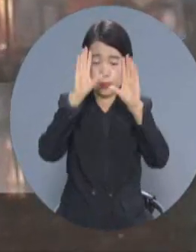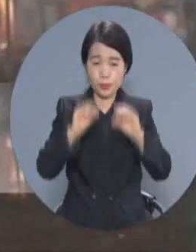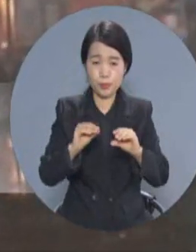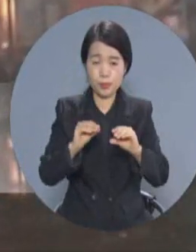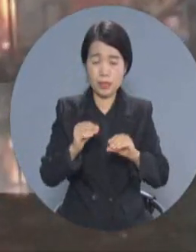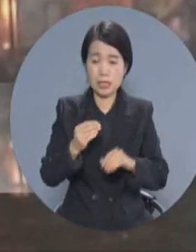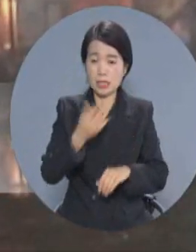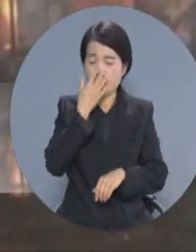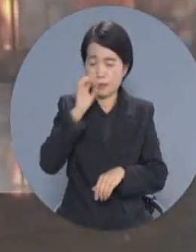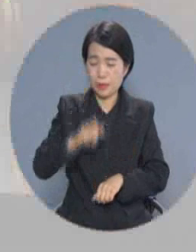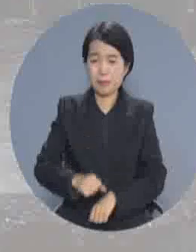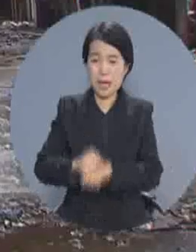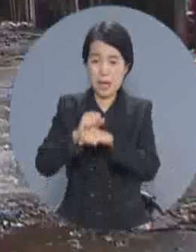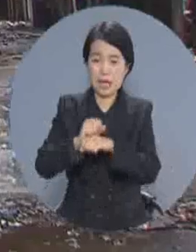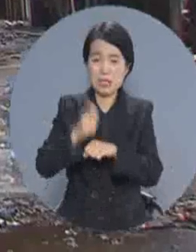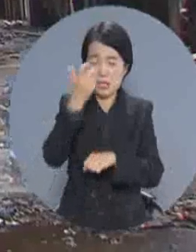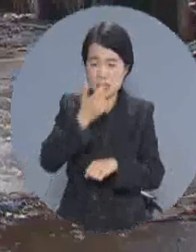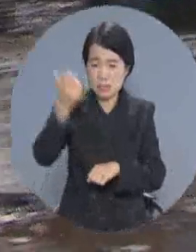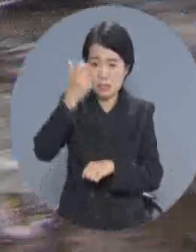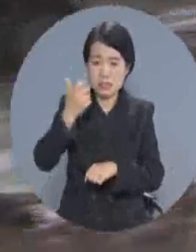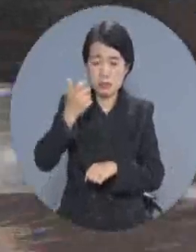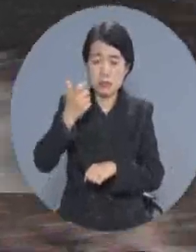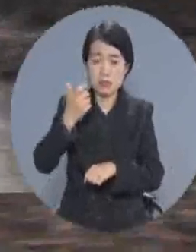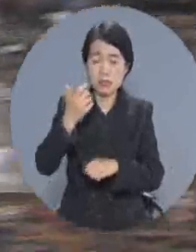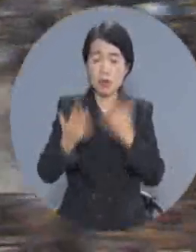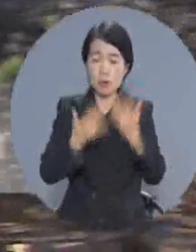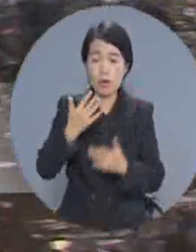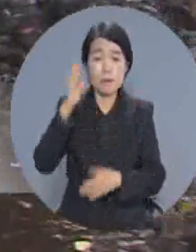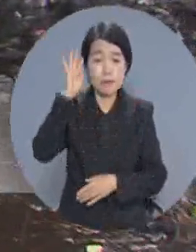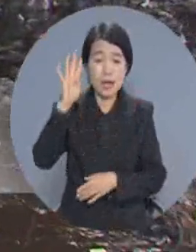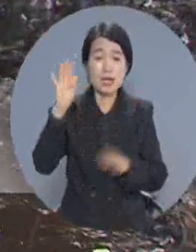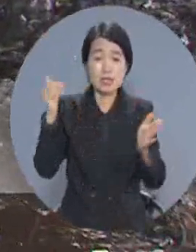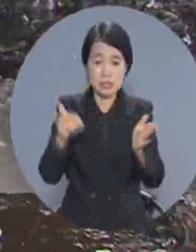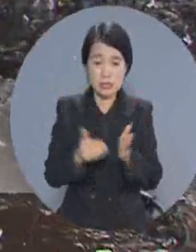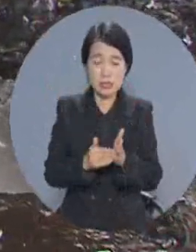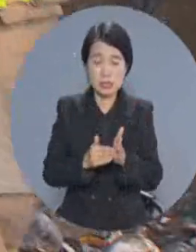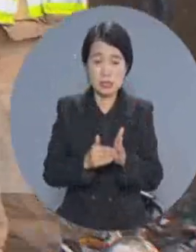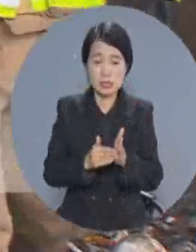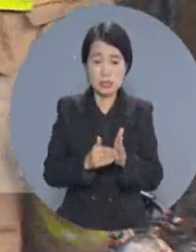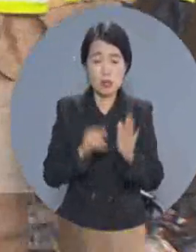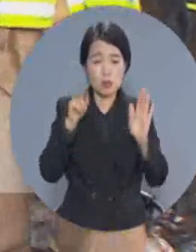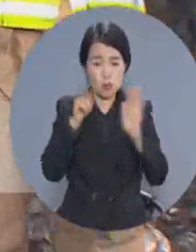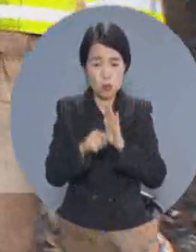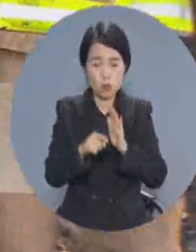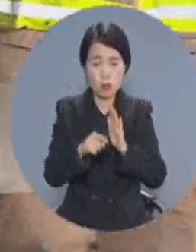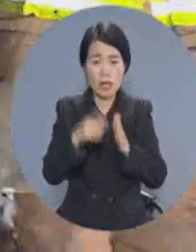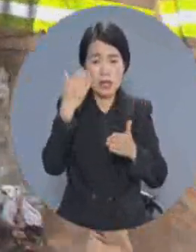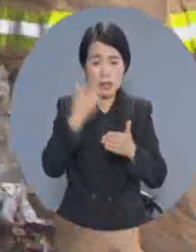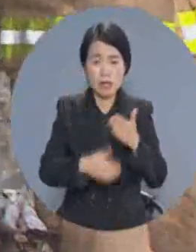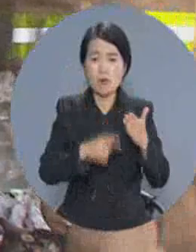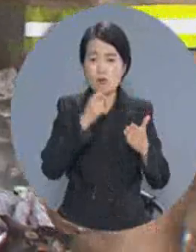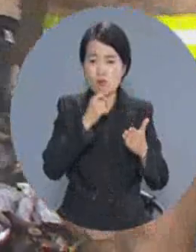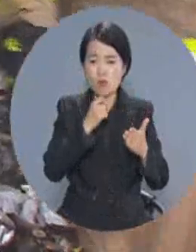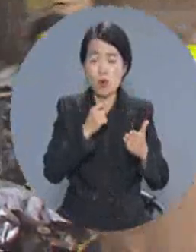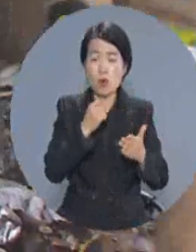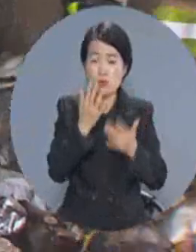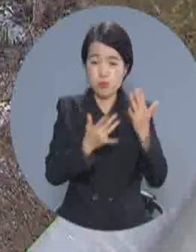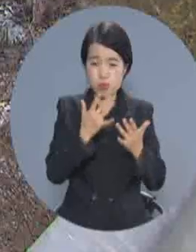계속 연기가 피어오르면서 화재 발생 나흘째인 오늘까지도 현장에선 잔불 정리 작업이